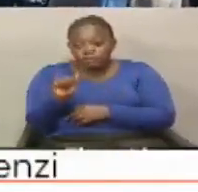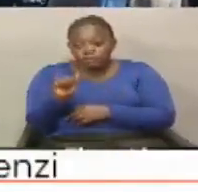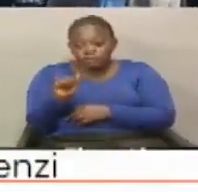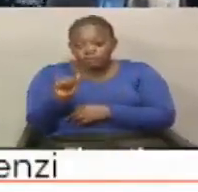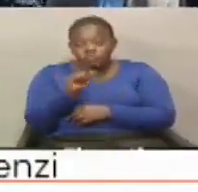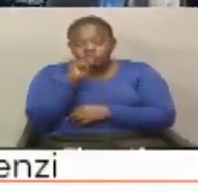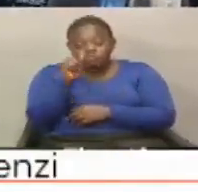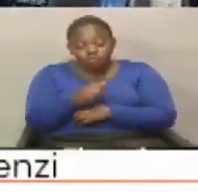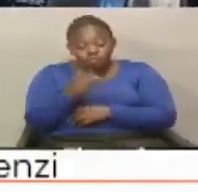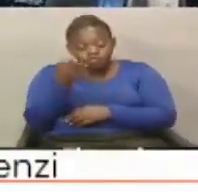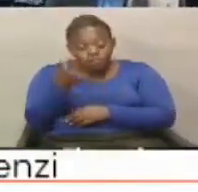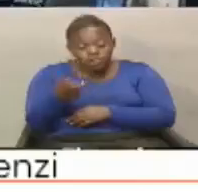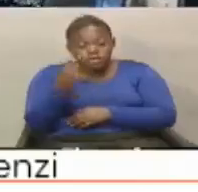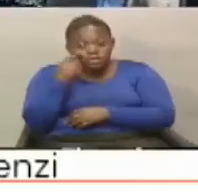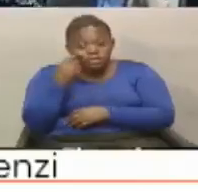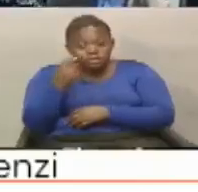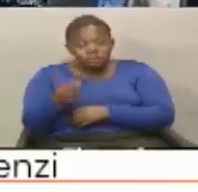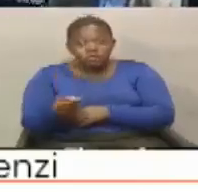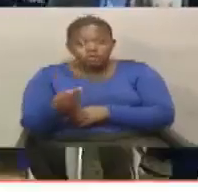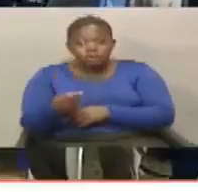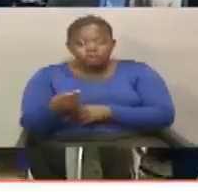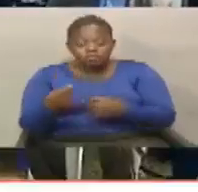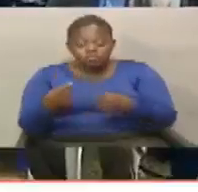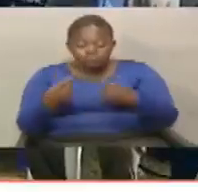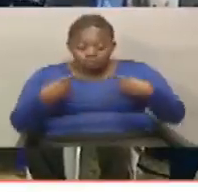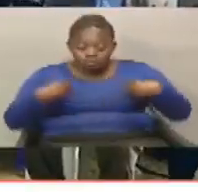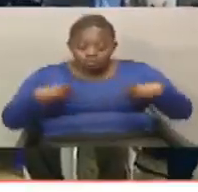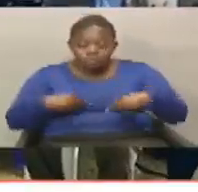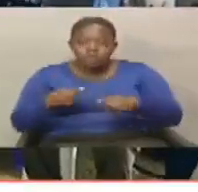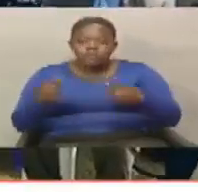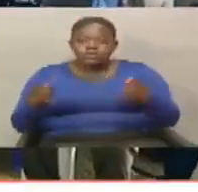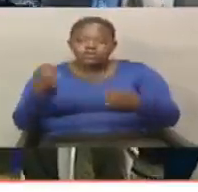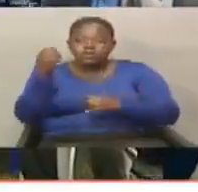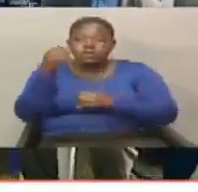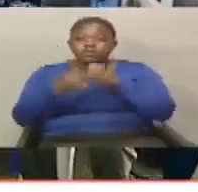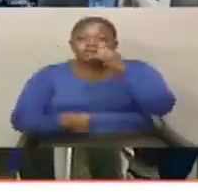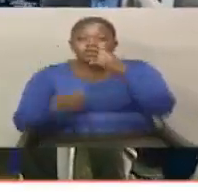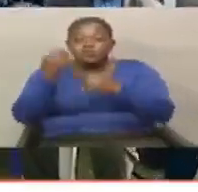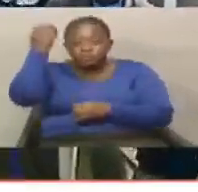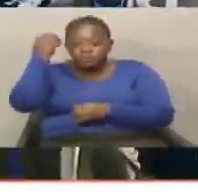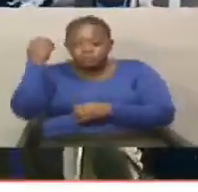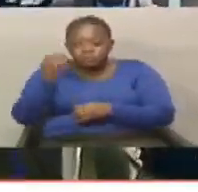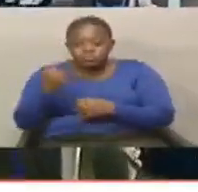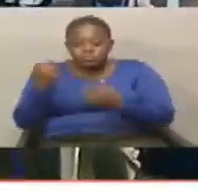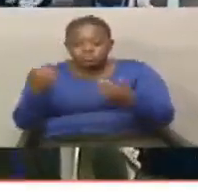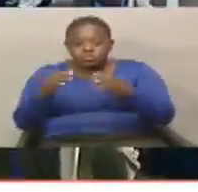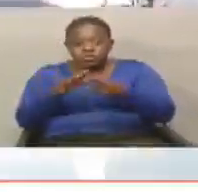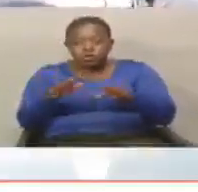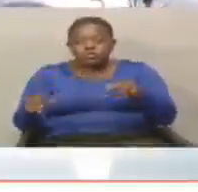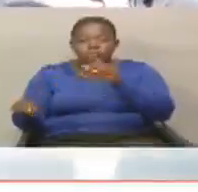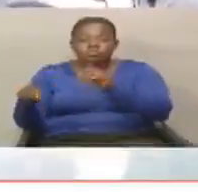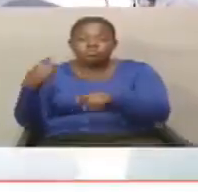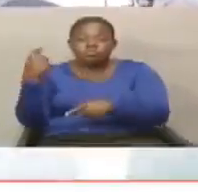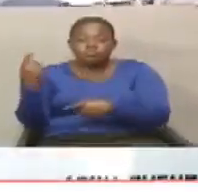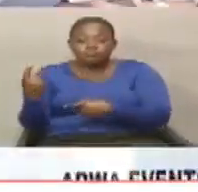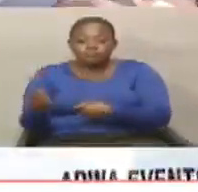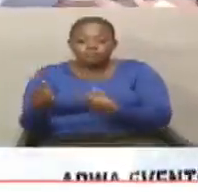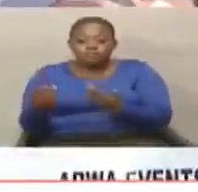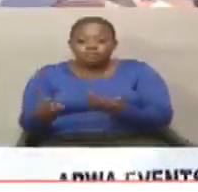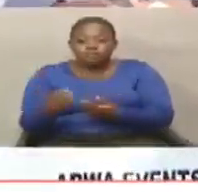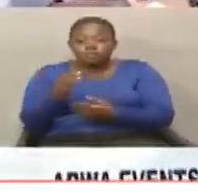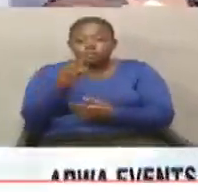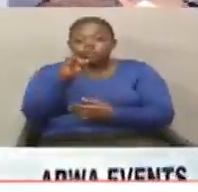wano nkulabyeko. Tugenda kugoza omusango guno paka mu kkooti esembayo ettaka limulirwamu. Alhaj